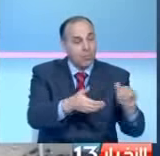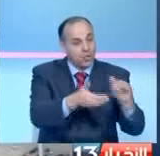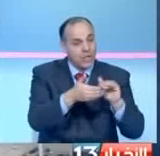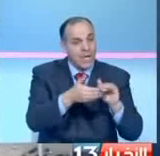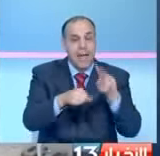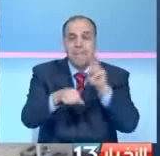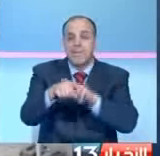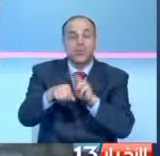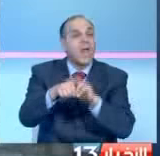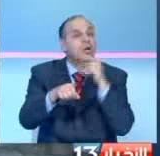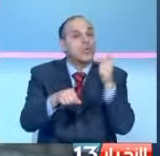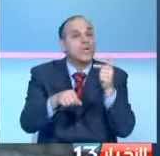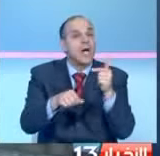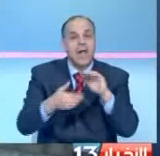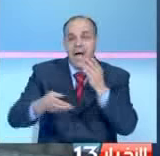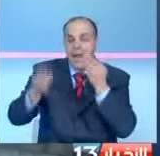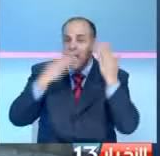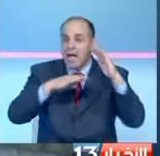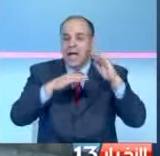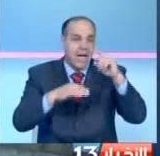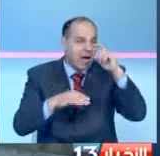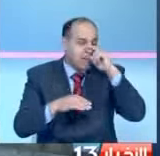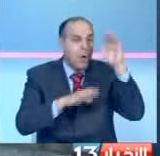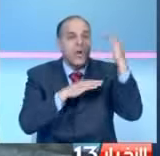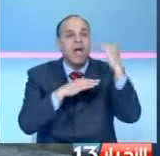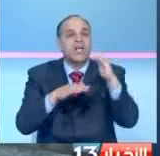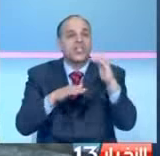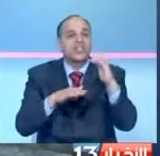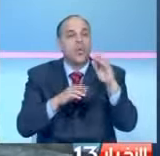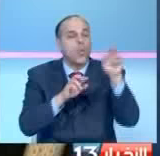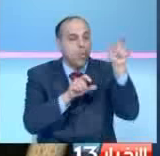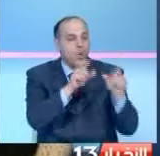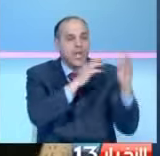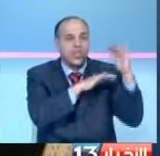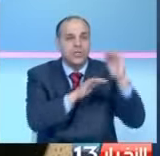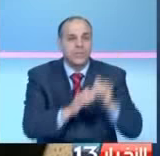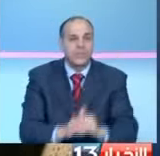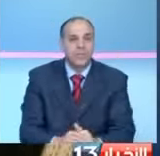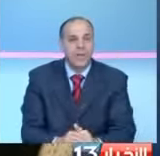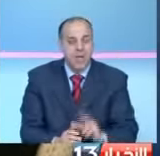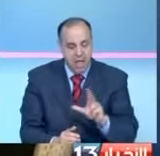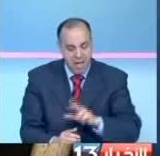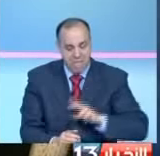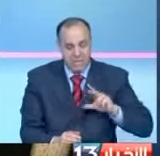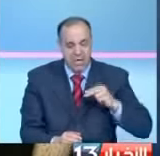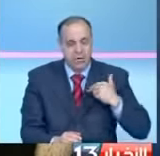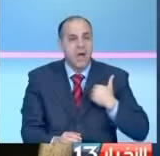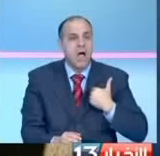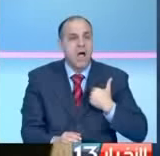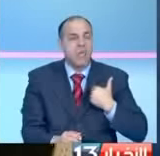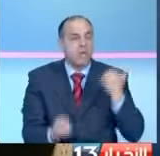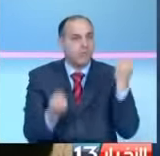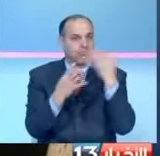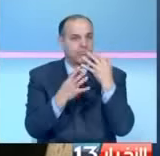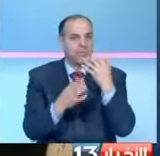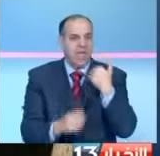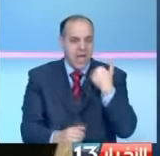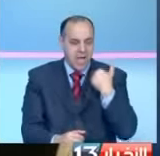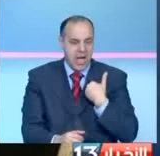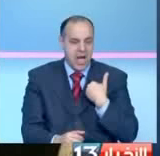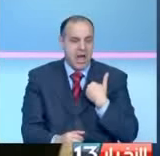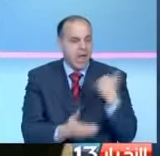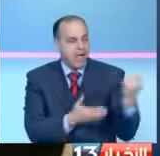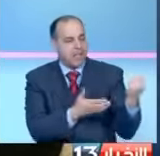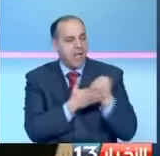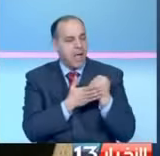مساعدة مسؤولة عن العلاقات العربية والخارجية والهجرة. أفتخر بهذا الحدث لأنه